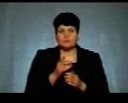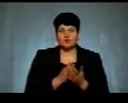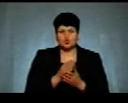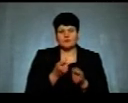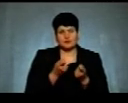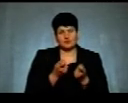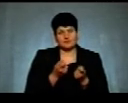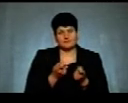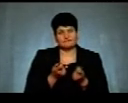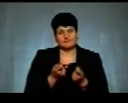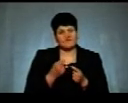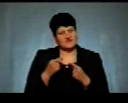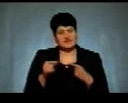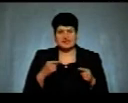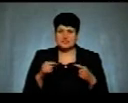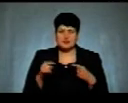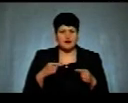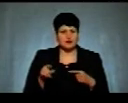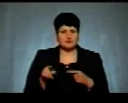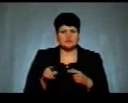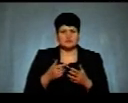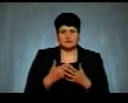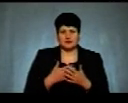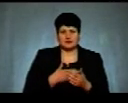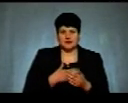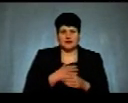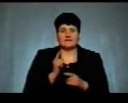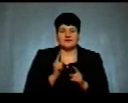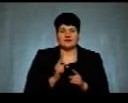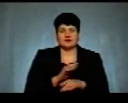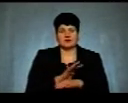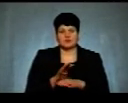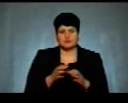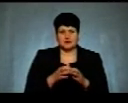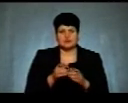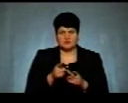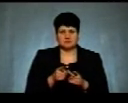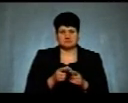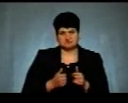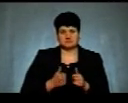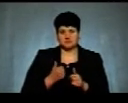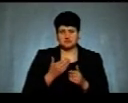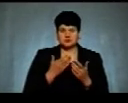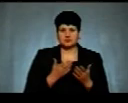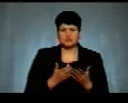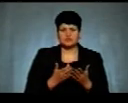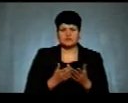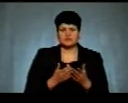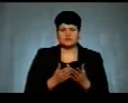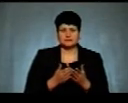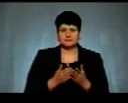трохи відрізняється від, наприклад, нашої навіть артилерійської бригади, але вона достойна і